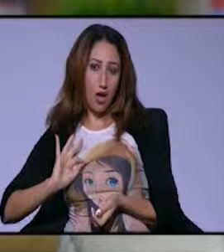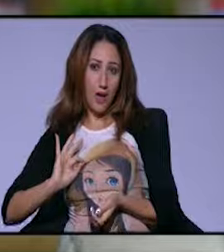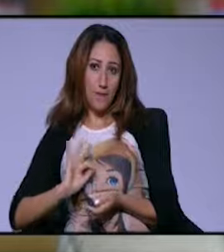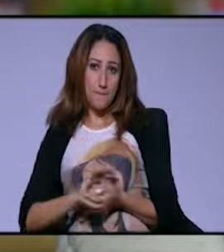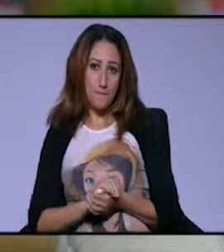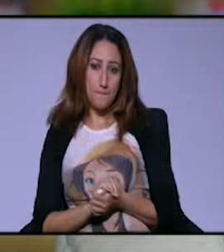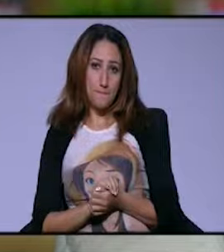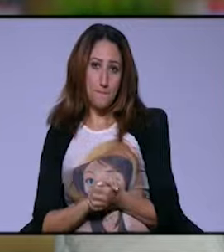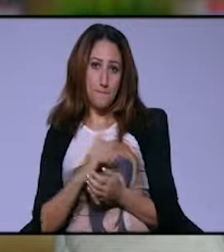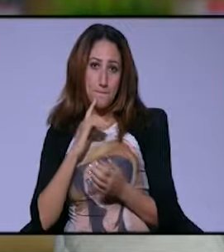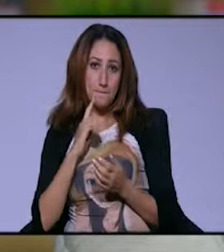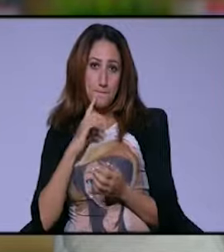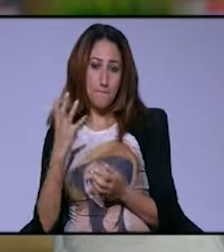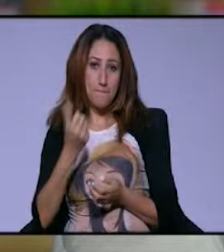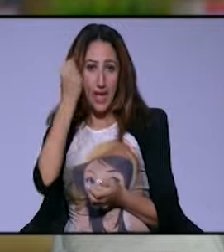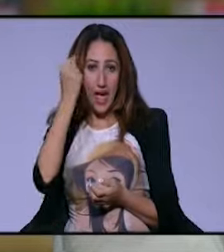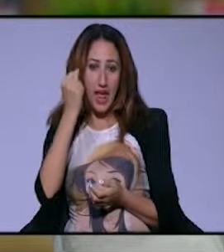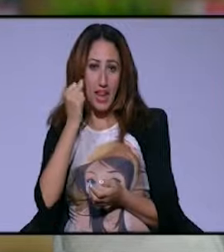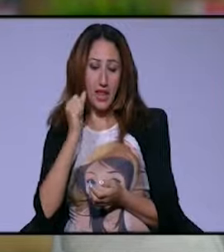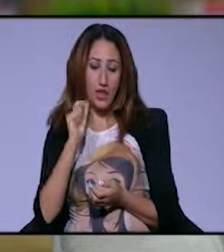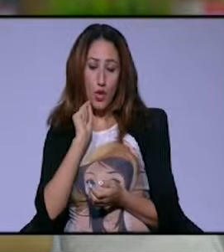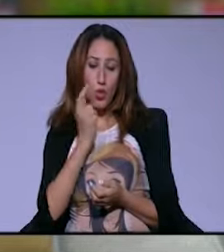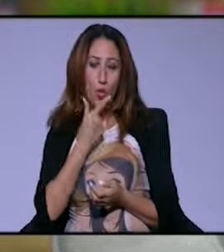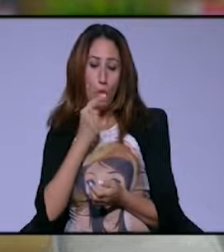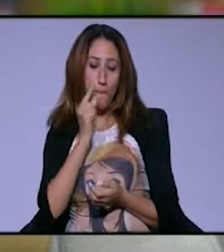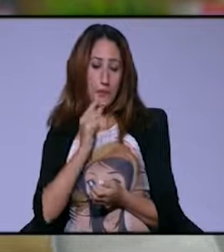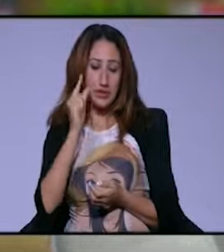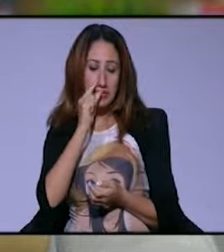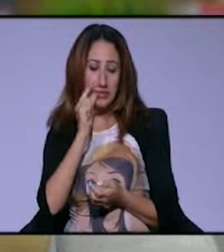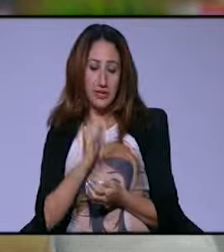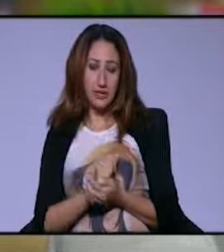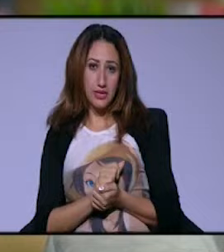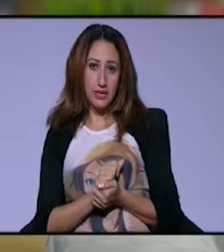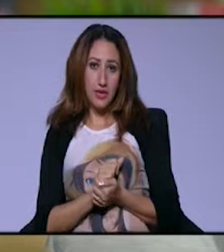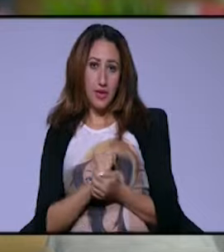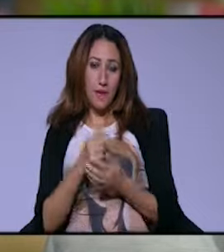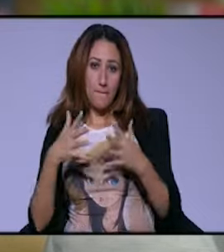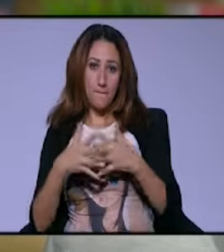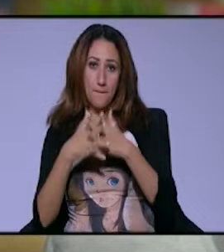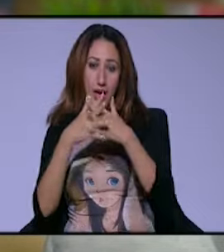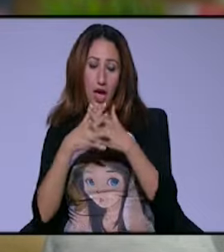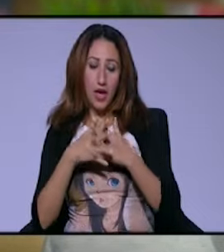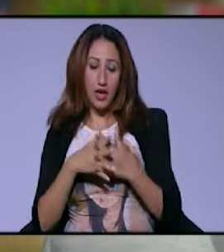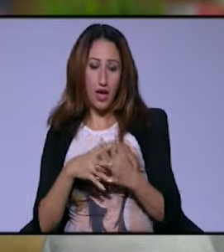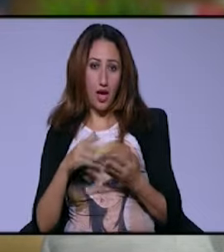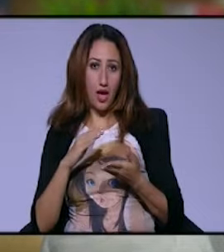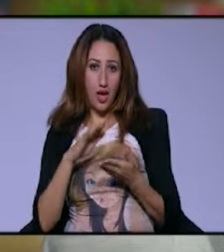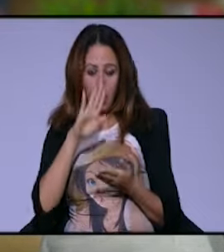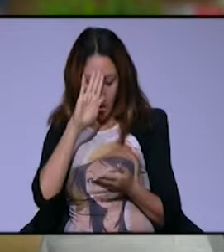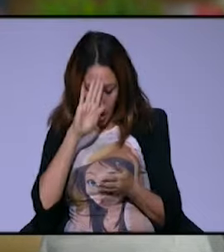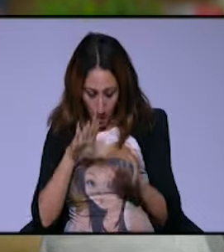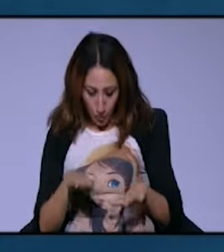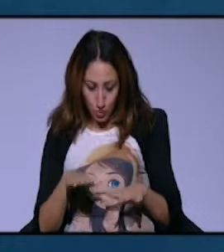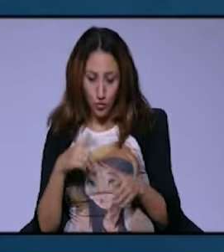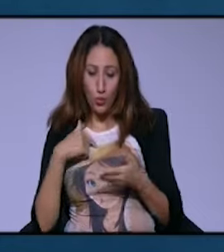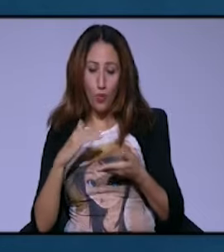الرحيم، مالك يوم الدين، إياك نعبد وإياك